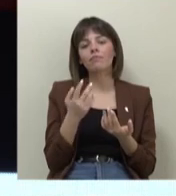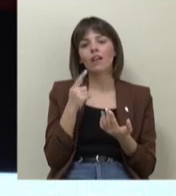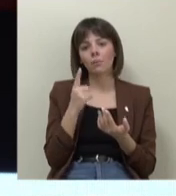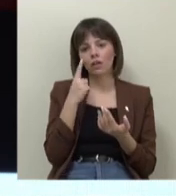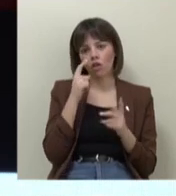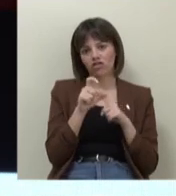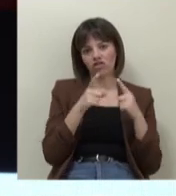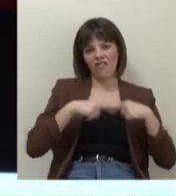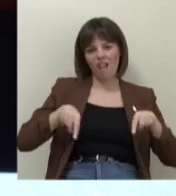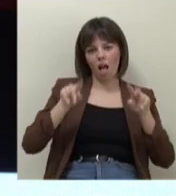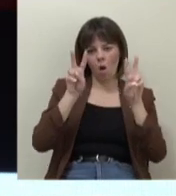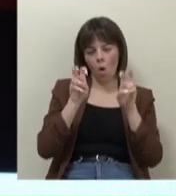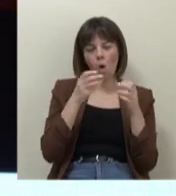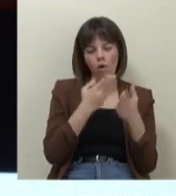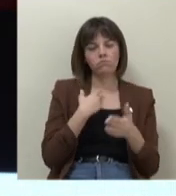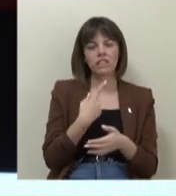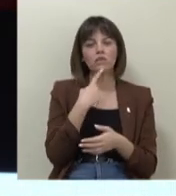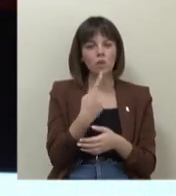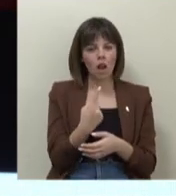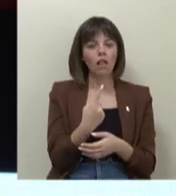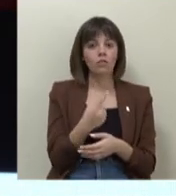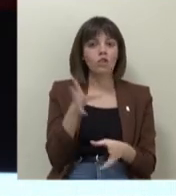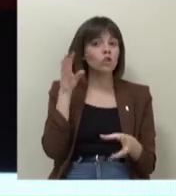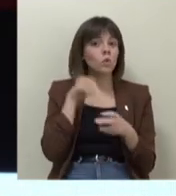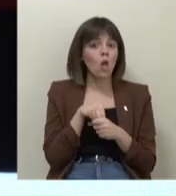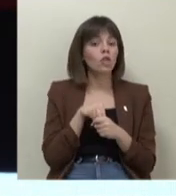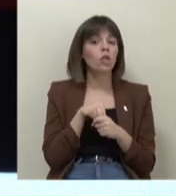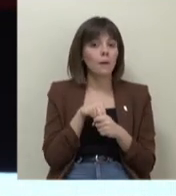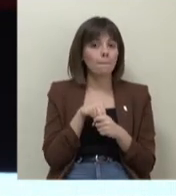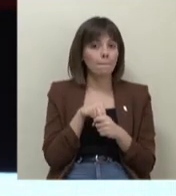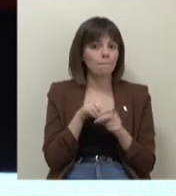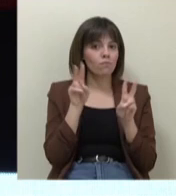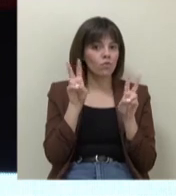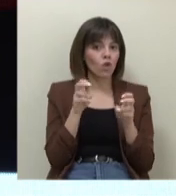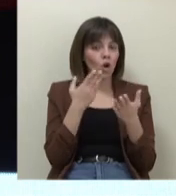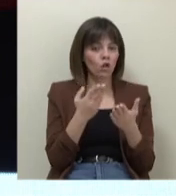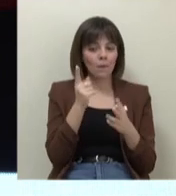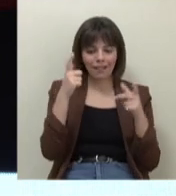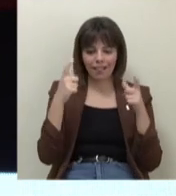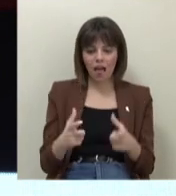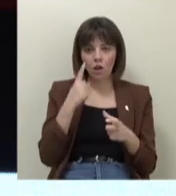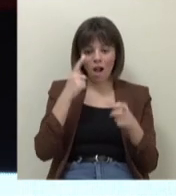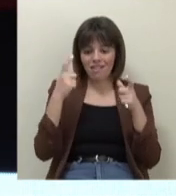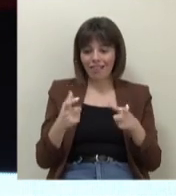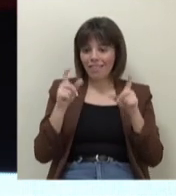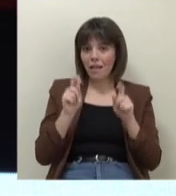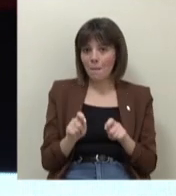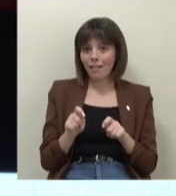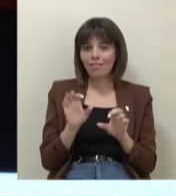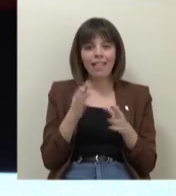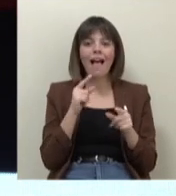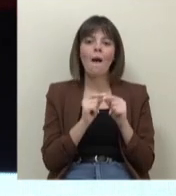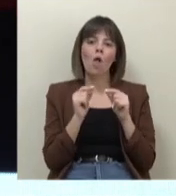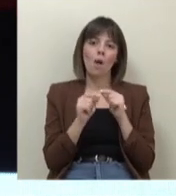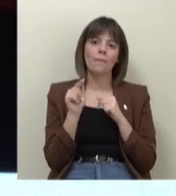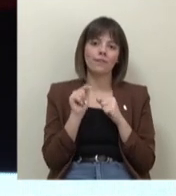parametremiz de çevreydi. Onu da söyledik. Ve son parametre bir kenti, kent yapan o da